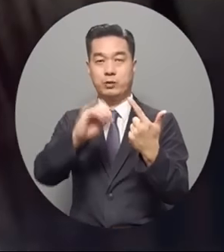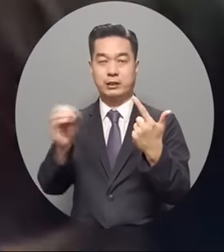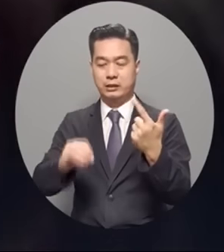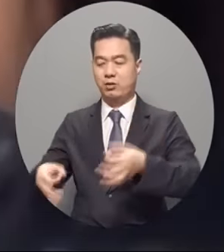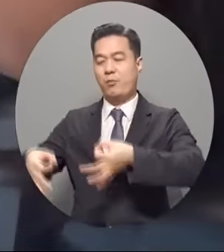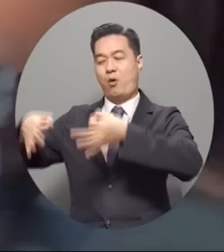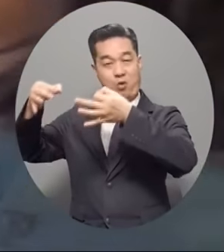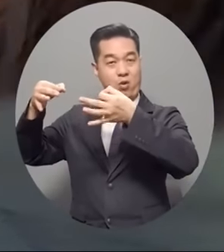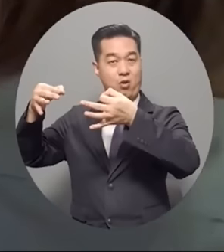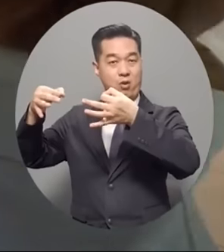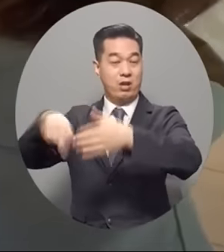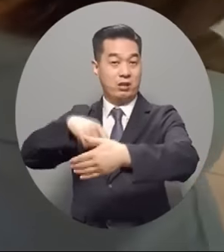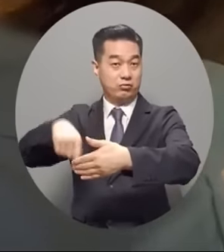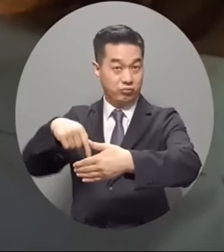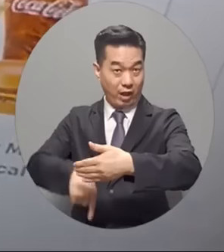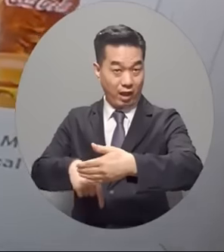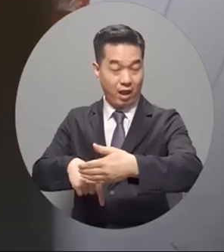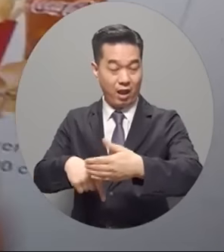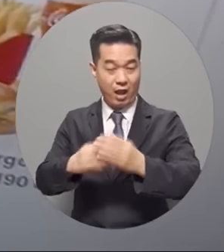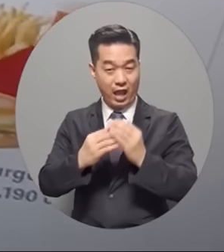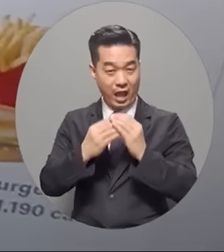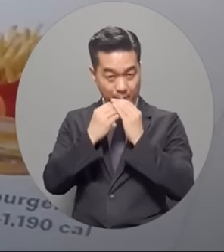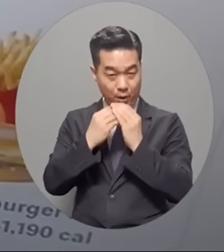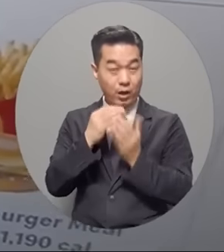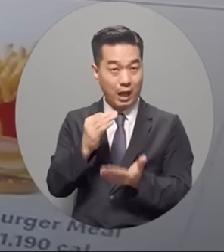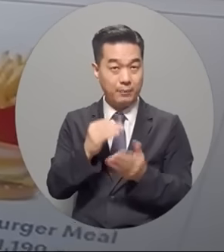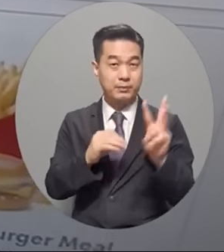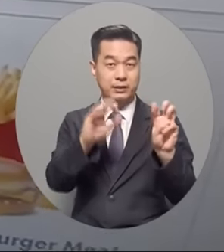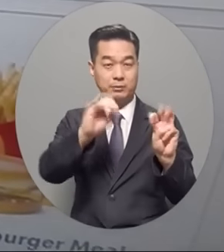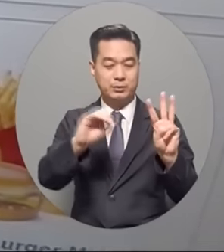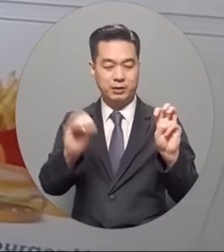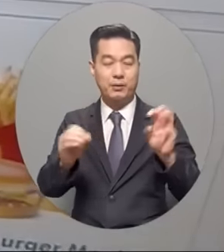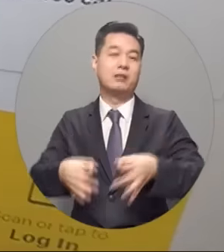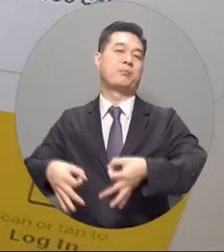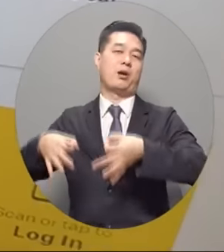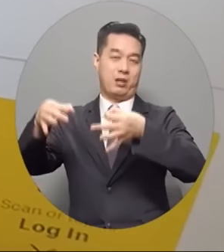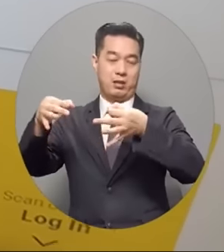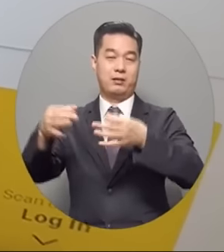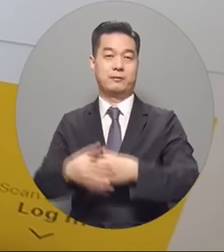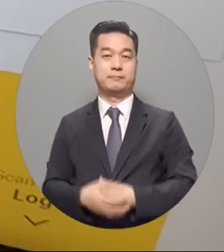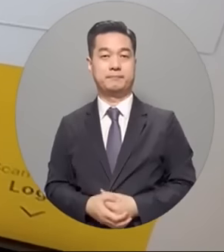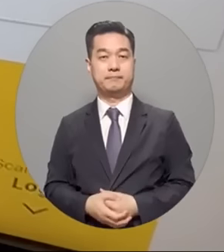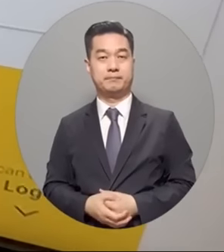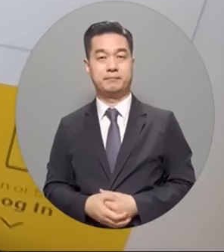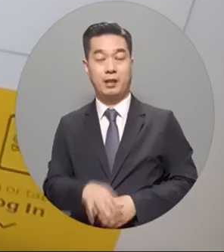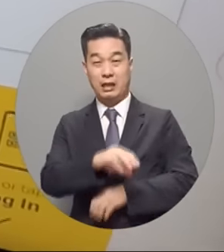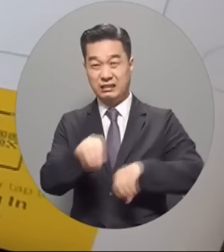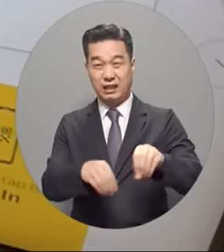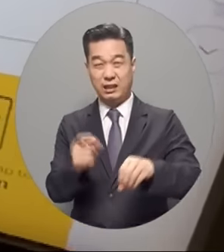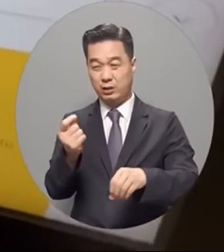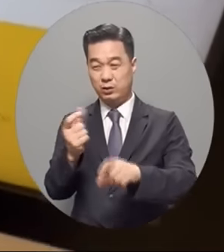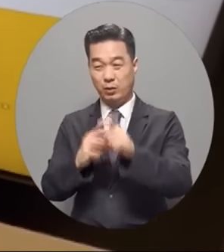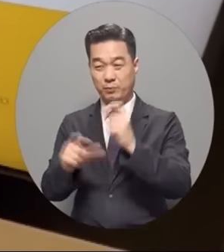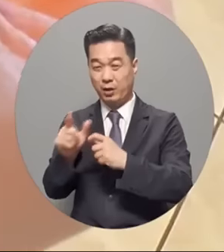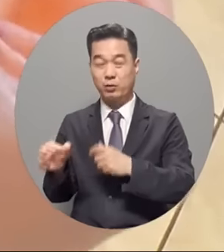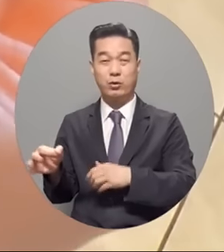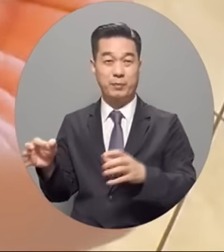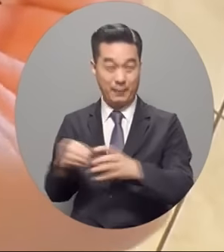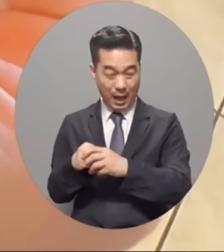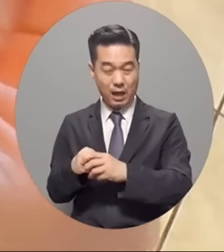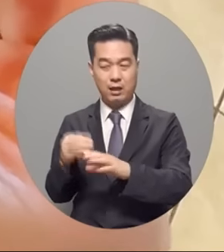상승했는데 그 중에서도 패스트푸드 가격은 33%나 올랐습니다. 차라리 돈을 더 주고 다른 식당을